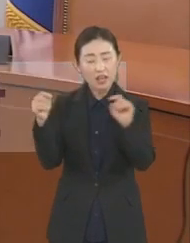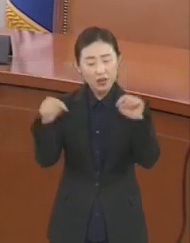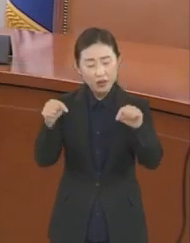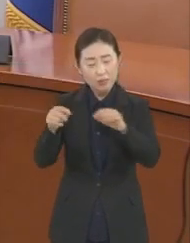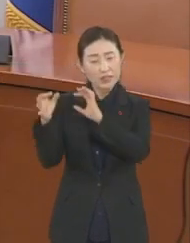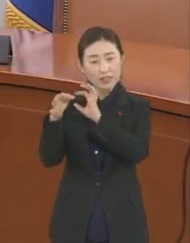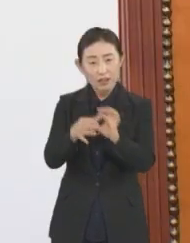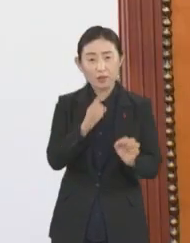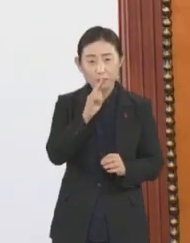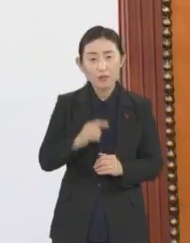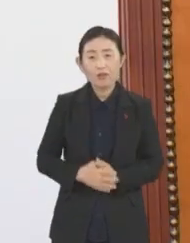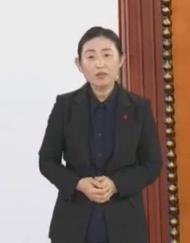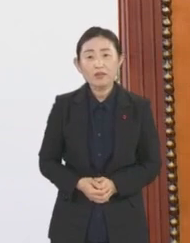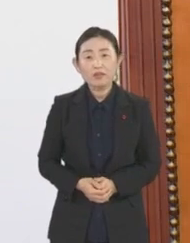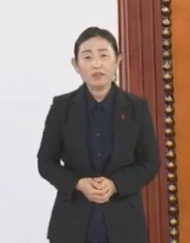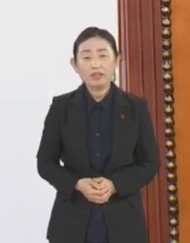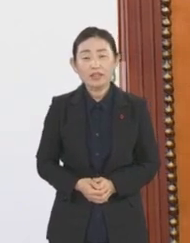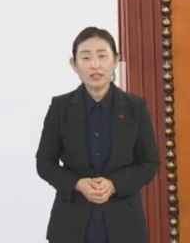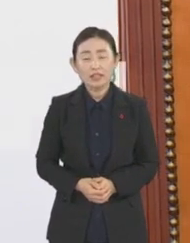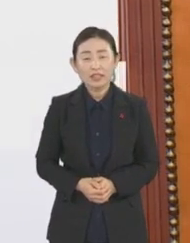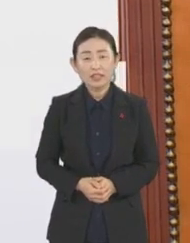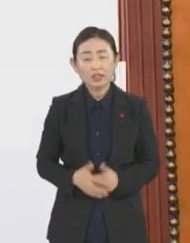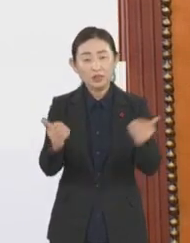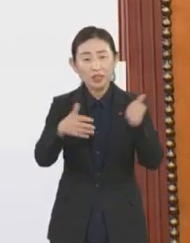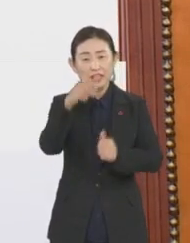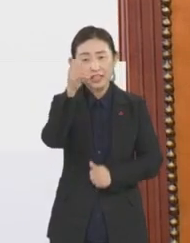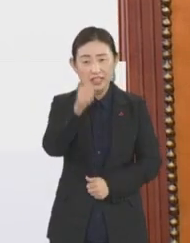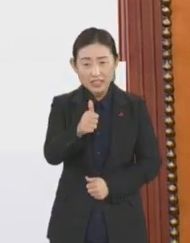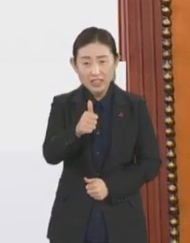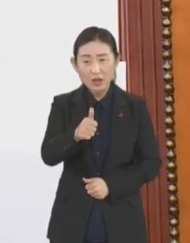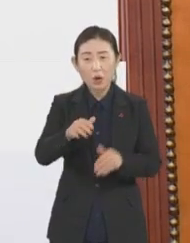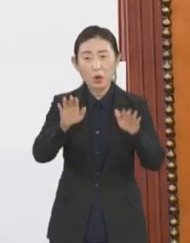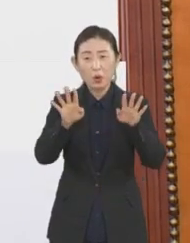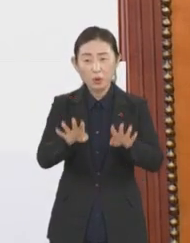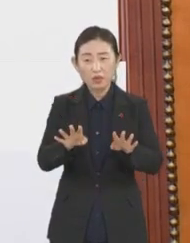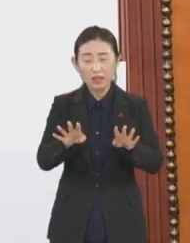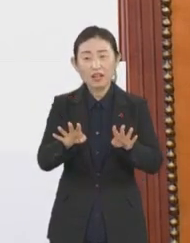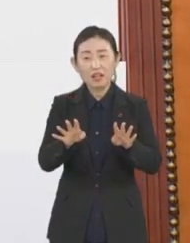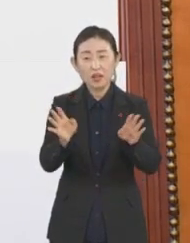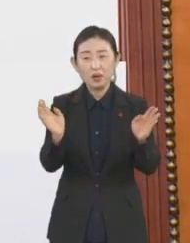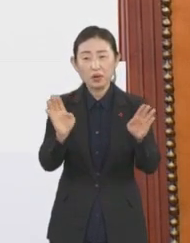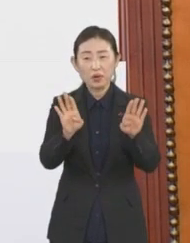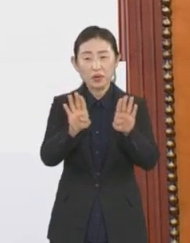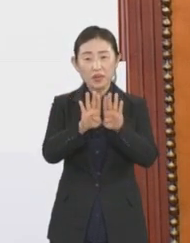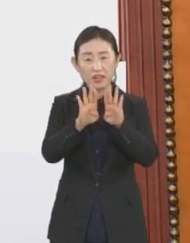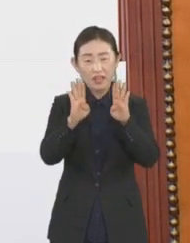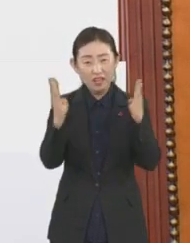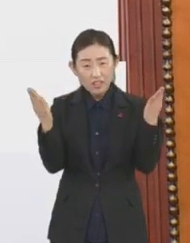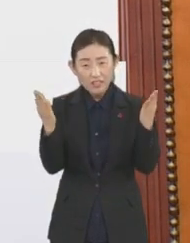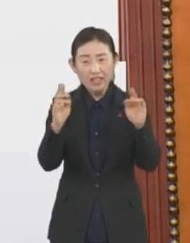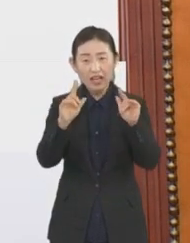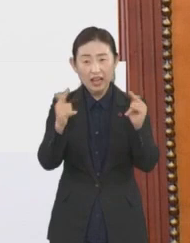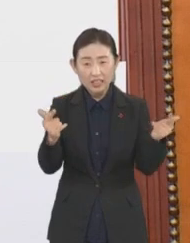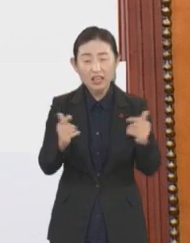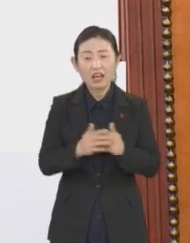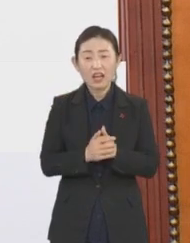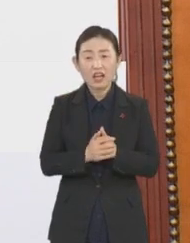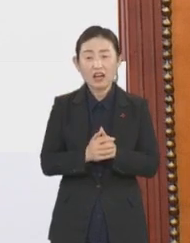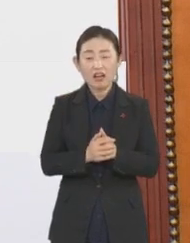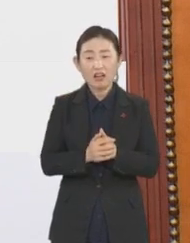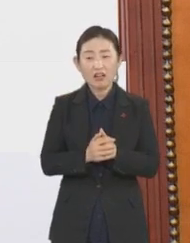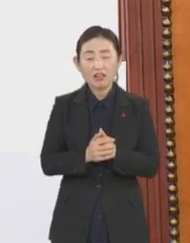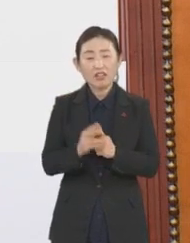계획입니다. 그래서 의장께서 최종적으로 오늘 본회의를 열지 않겠다라고 입장을 밝히신다면 여당과